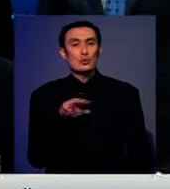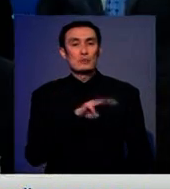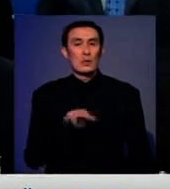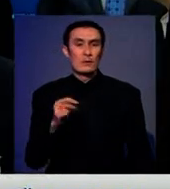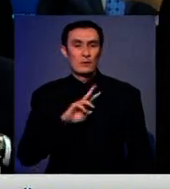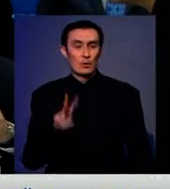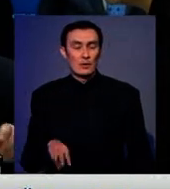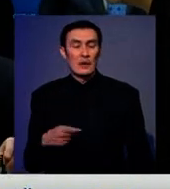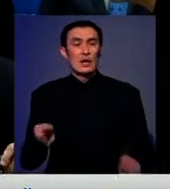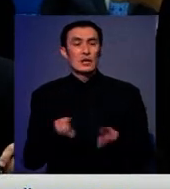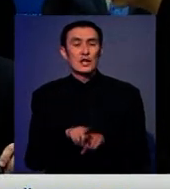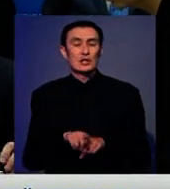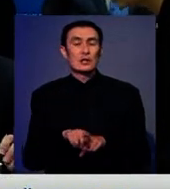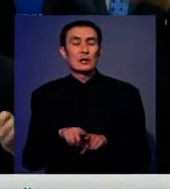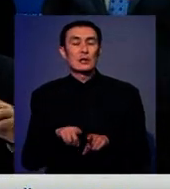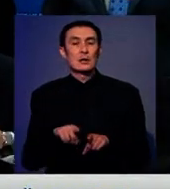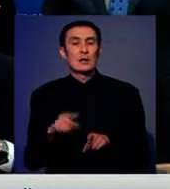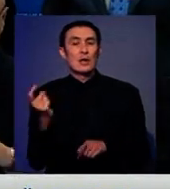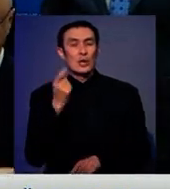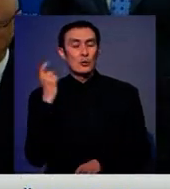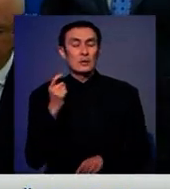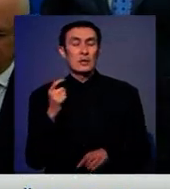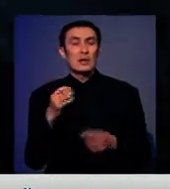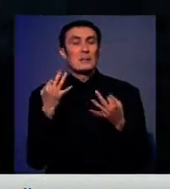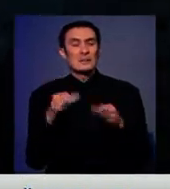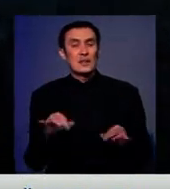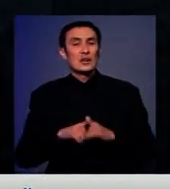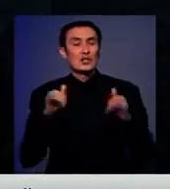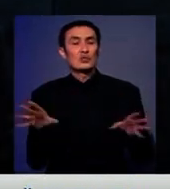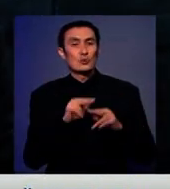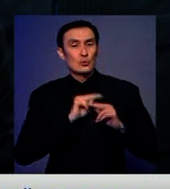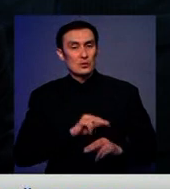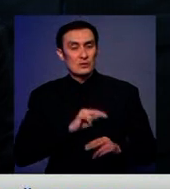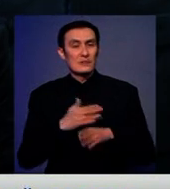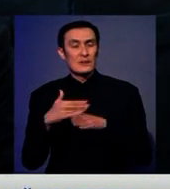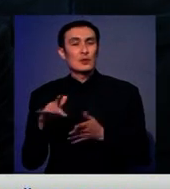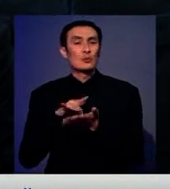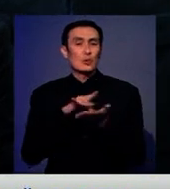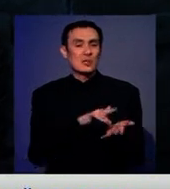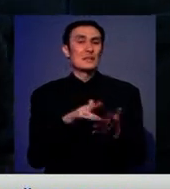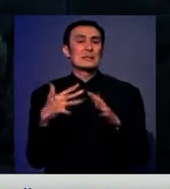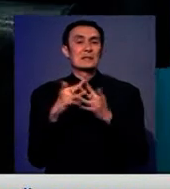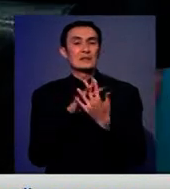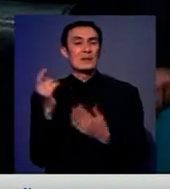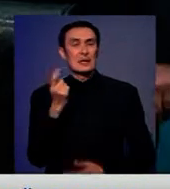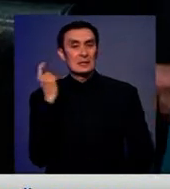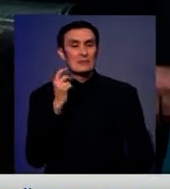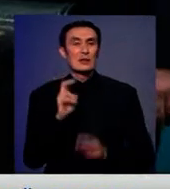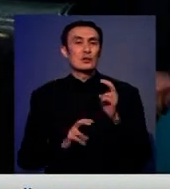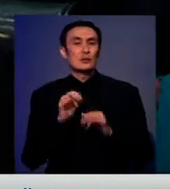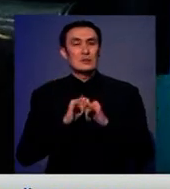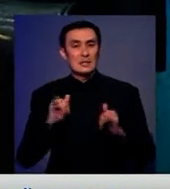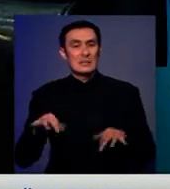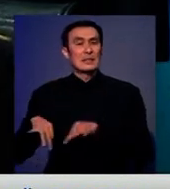миллионов долларов. Кроме того, структура страновых экономик позволяет расширить сотрудничество в сферах туризма, сельского хозяйства,